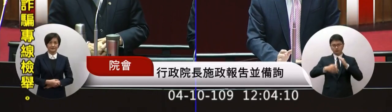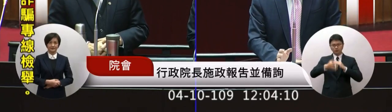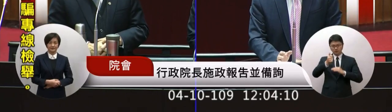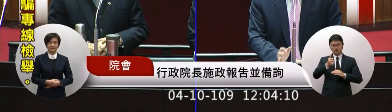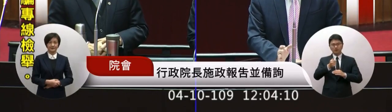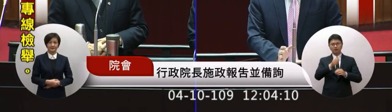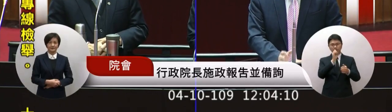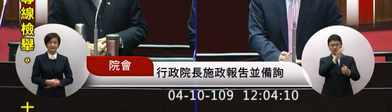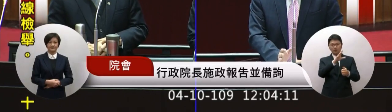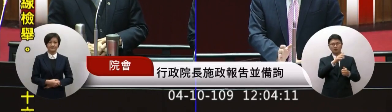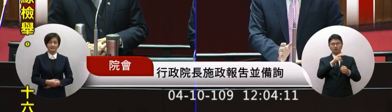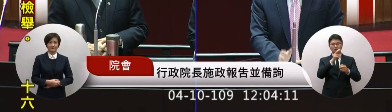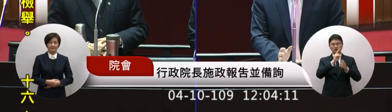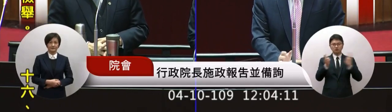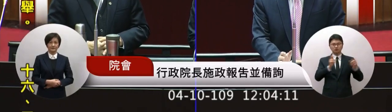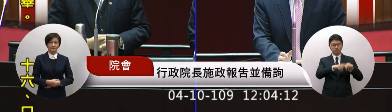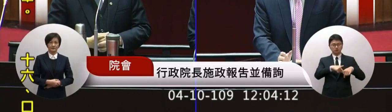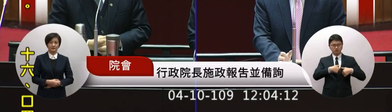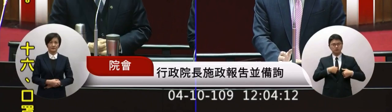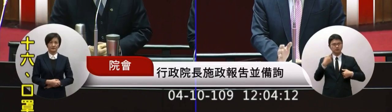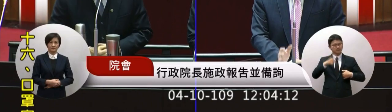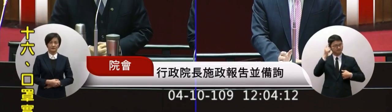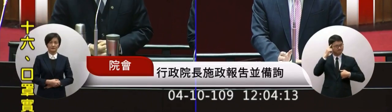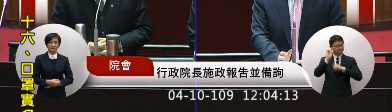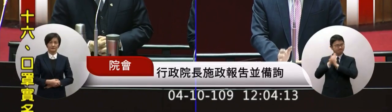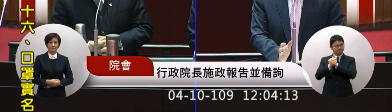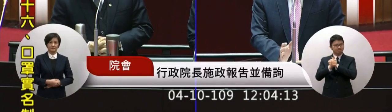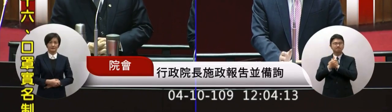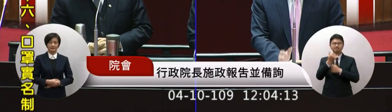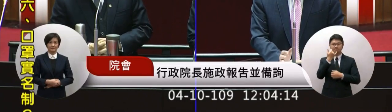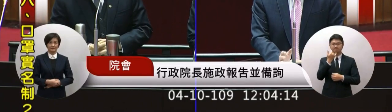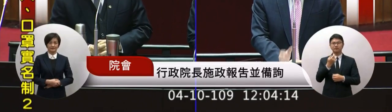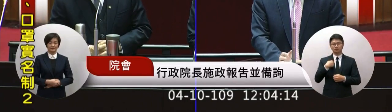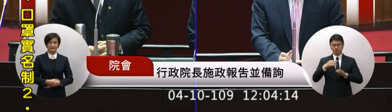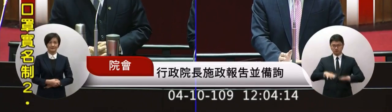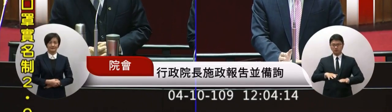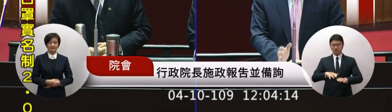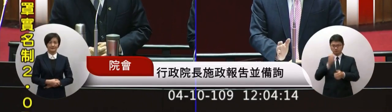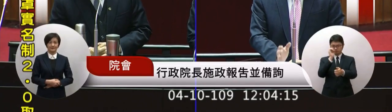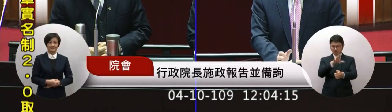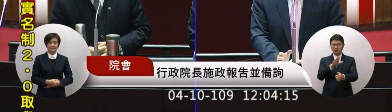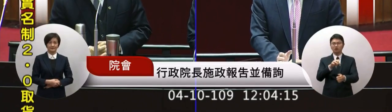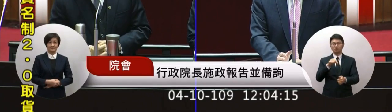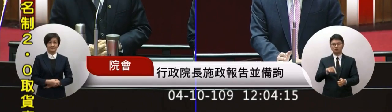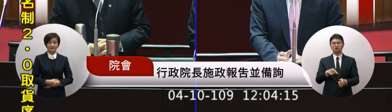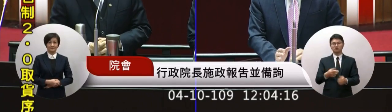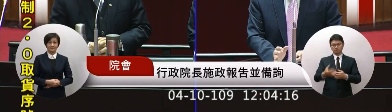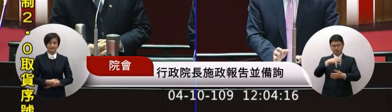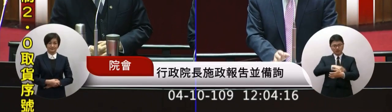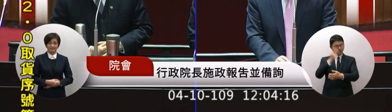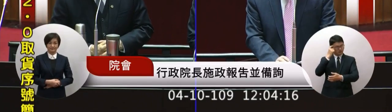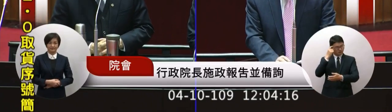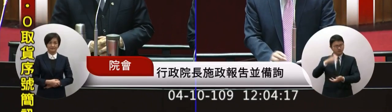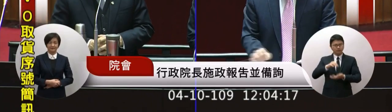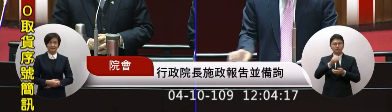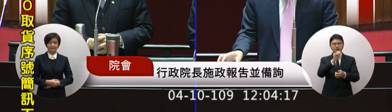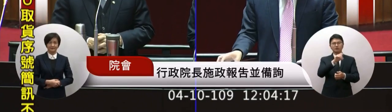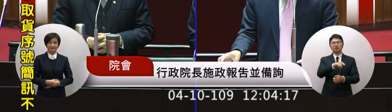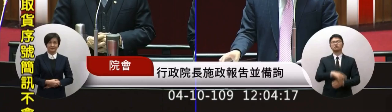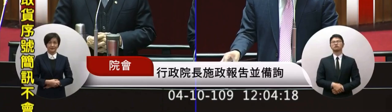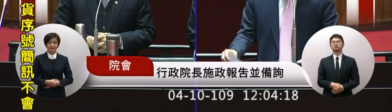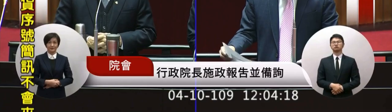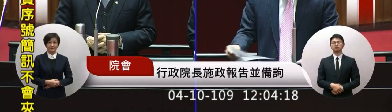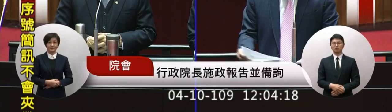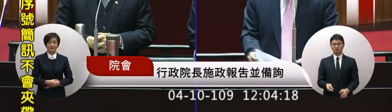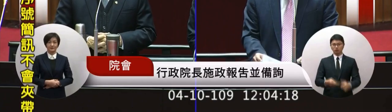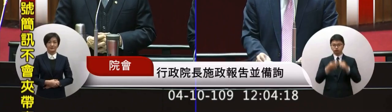跟指挥中心你们再仔细考虑啊。那我在这边就是很具体的建议，这个部分纳入参考啊。那第二个就是说这